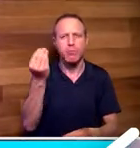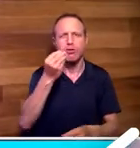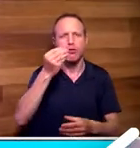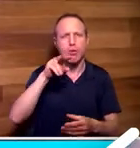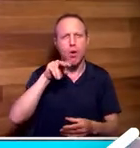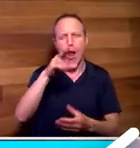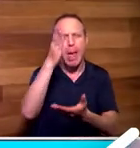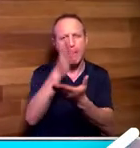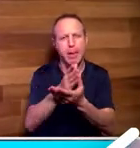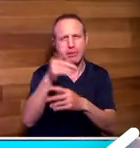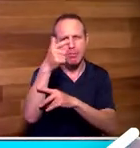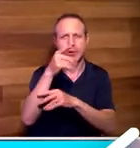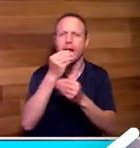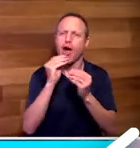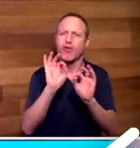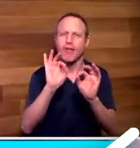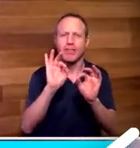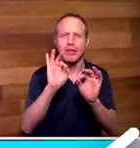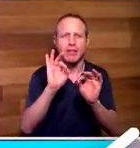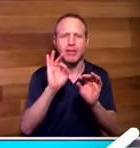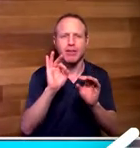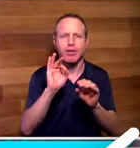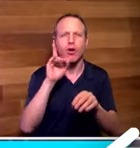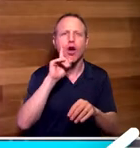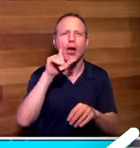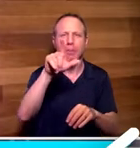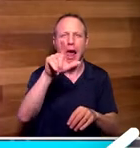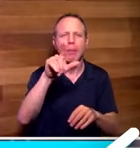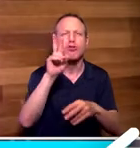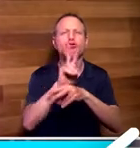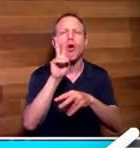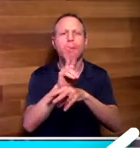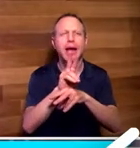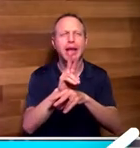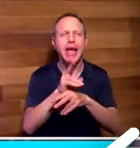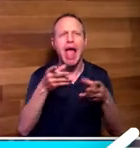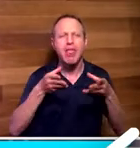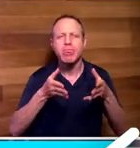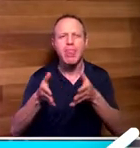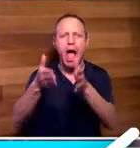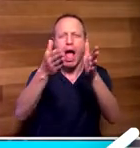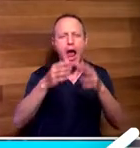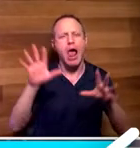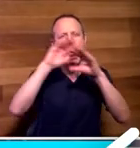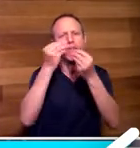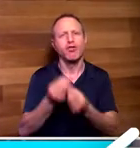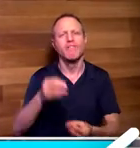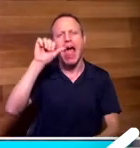באמצע המצלמה, והכל טוב, יופי, מהמם. קוראים לכם שומרי הנחל. ערב טוב לאניה